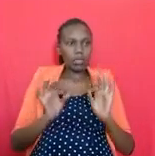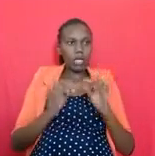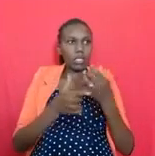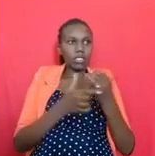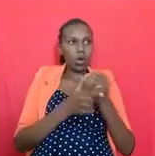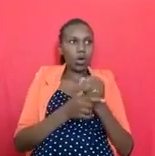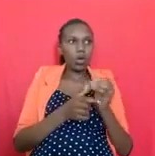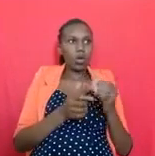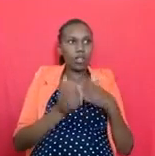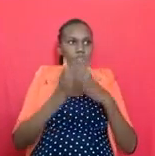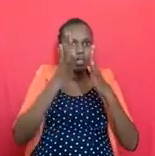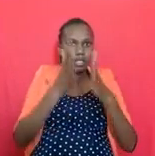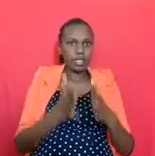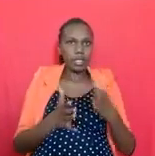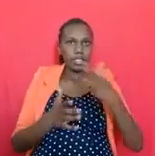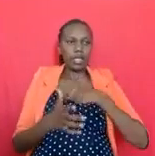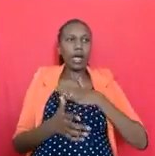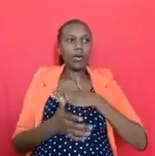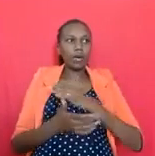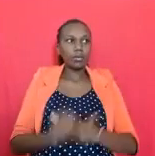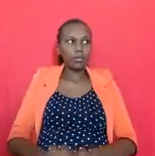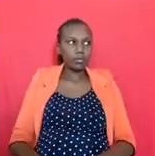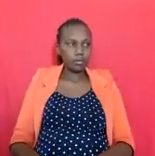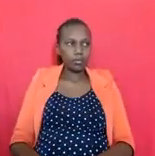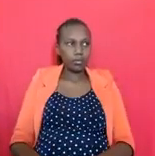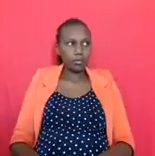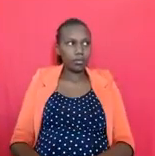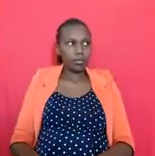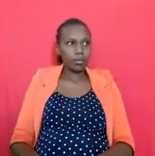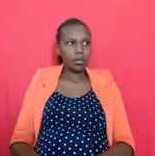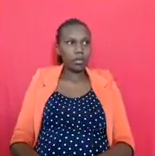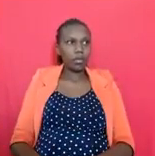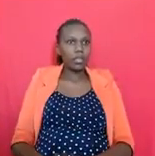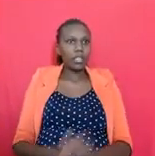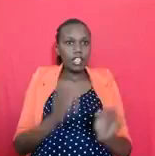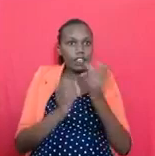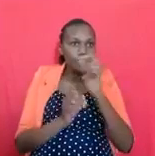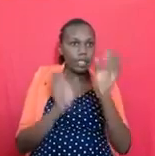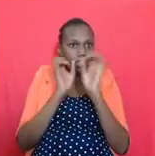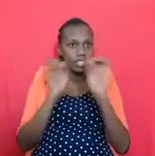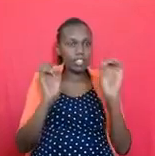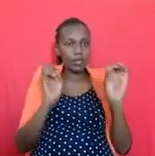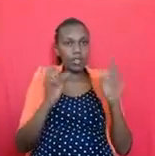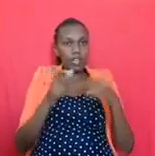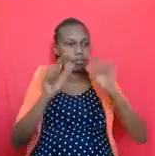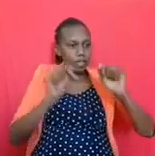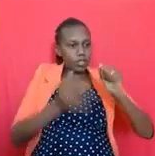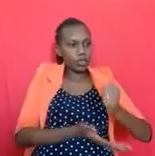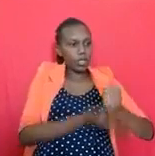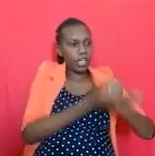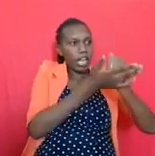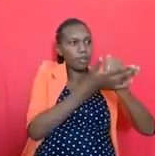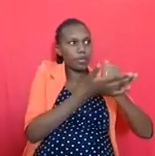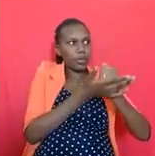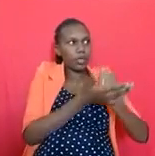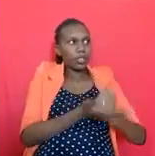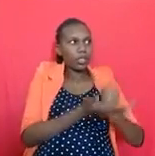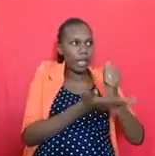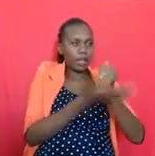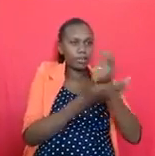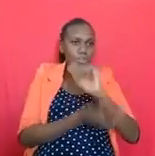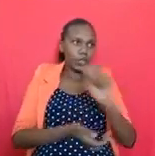ne leaders. Aitu. We utagiadika, woya guo kuhari yori, lirida itu